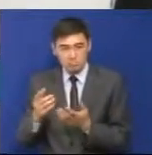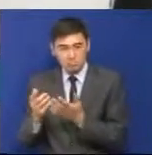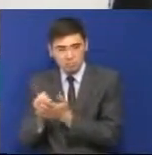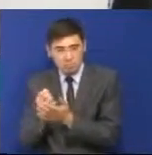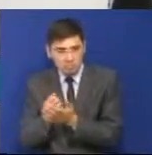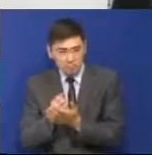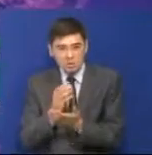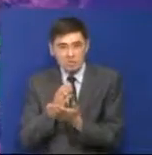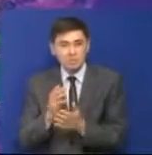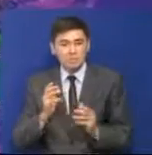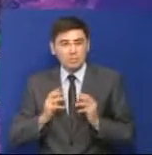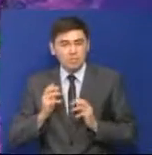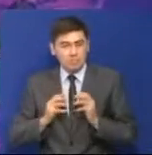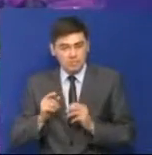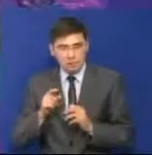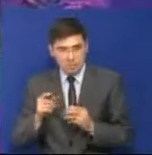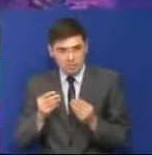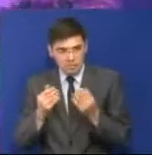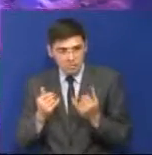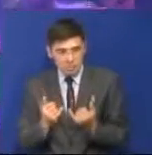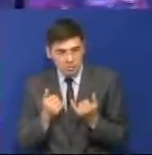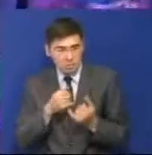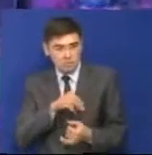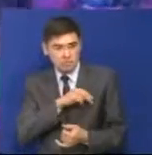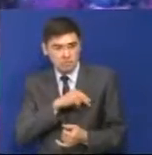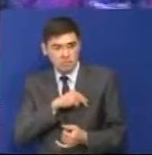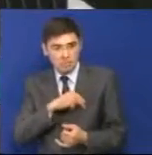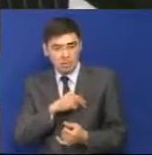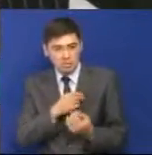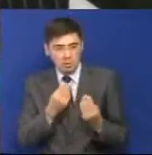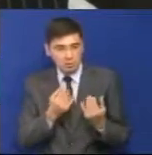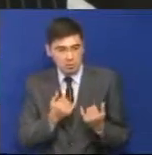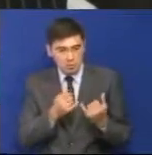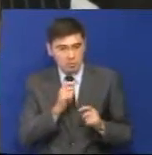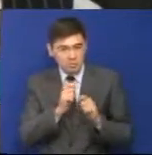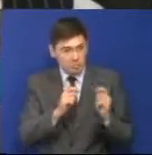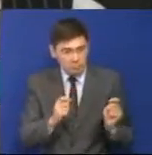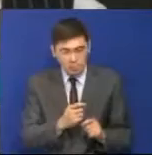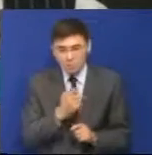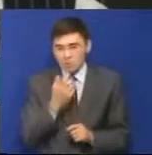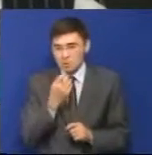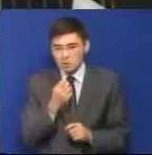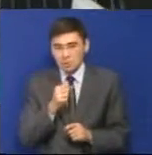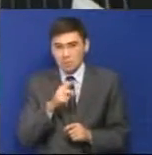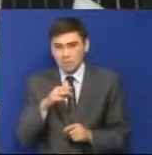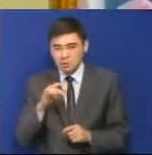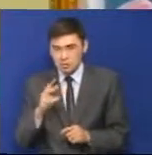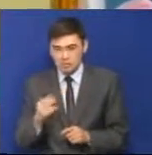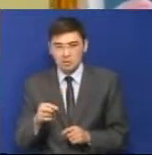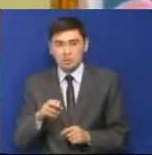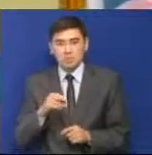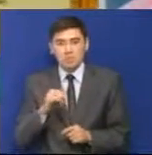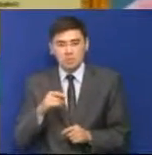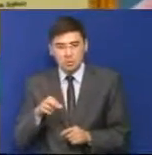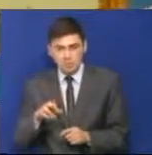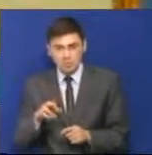қосып жүрген түлектерге құрметті түлек төсбелгісі табыс етілді. Сондай-ақ Алтын ұяға тағзым жобасының аясында оқу орнының